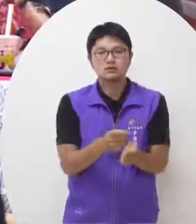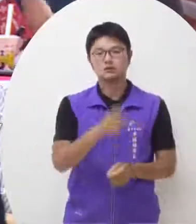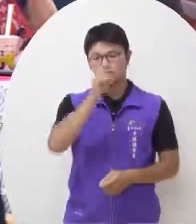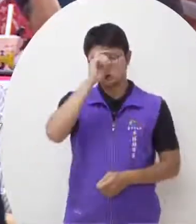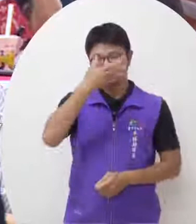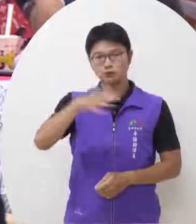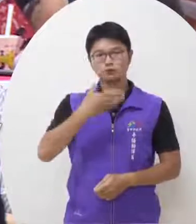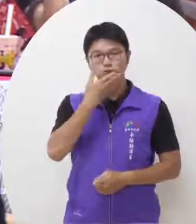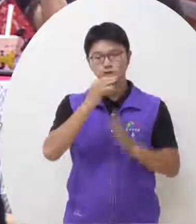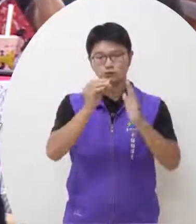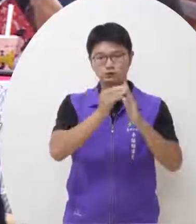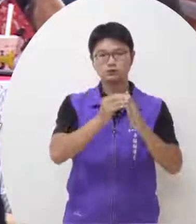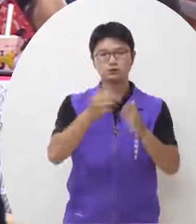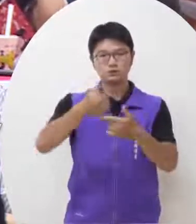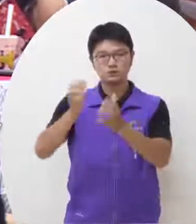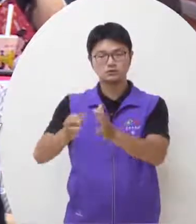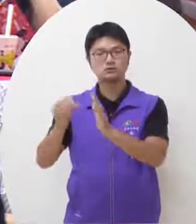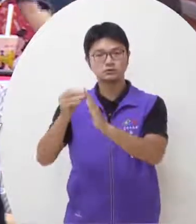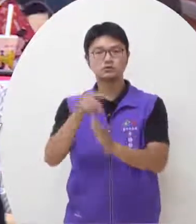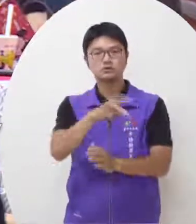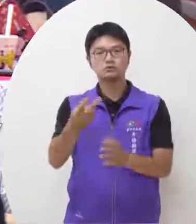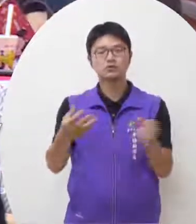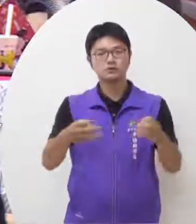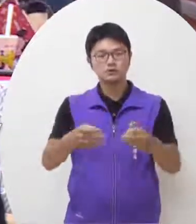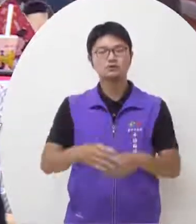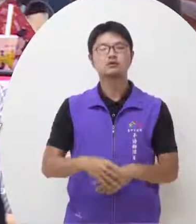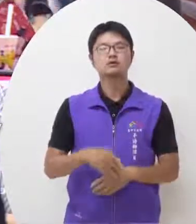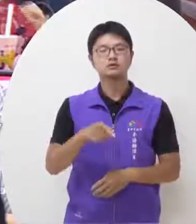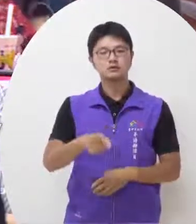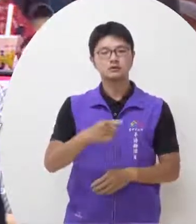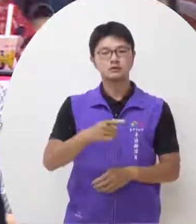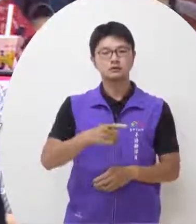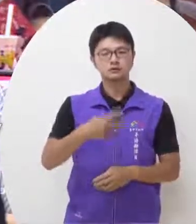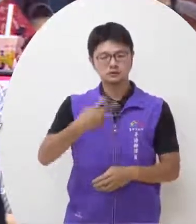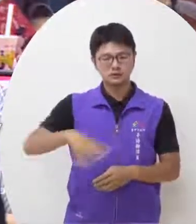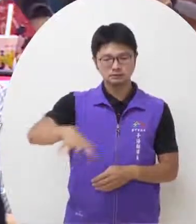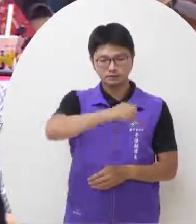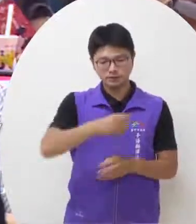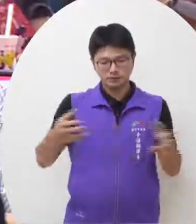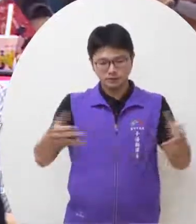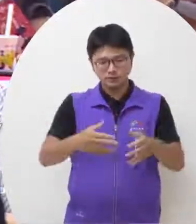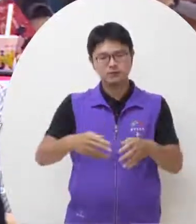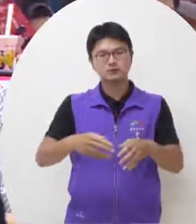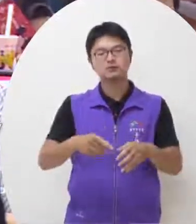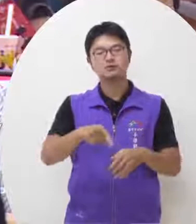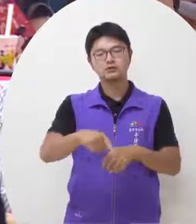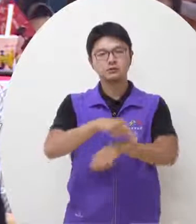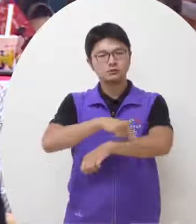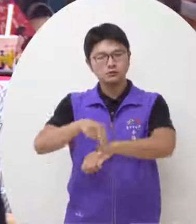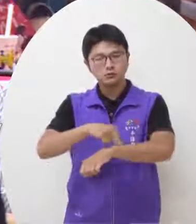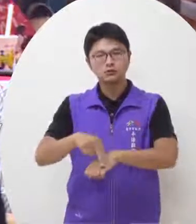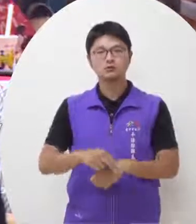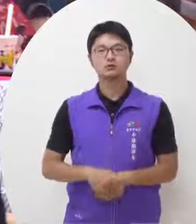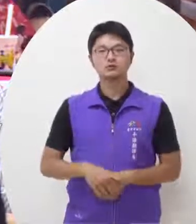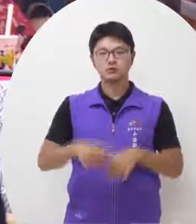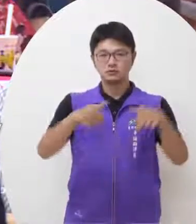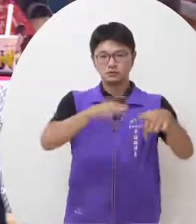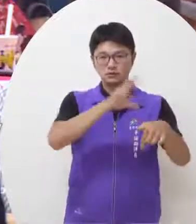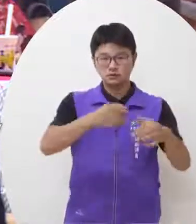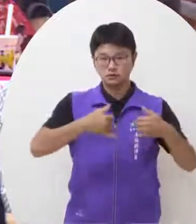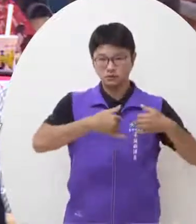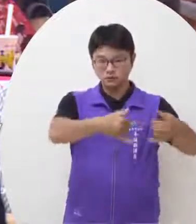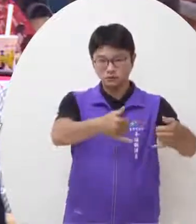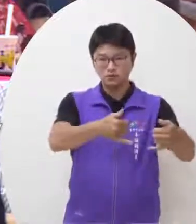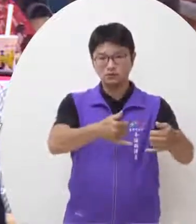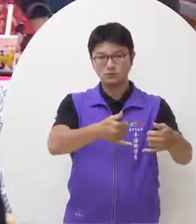调，就是在譬如说路口意向或者做一个整体规划哈，让整个从西屯路上来的那个国外